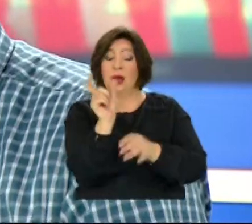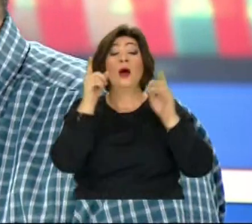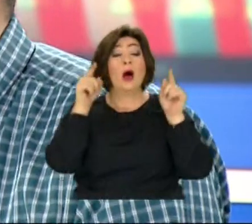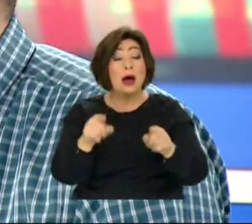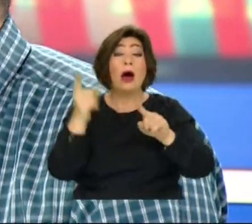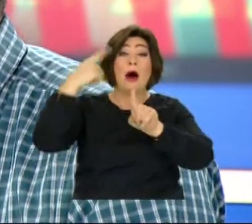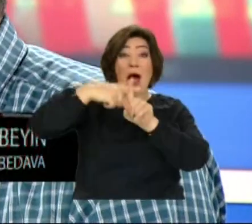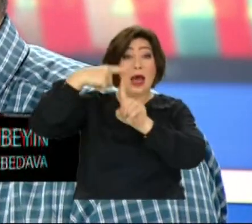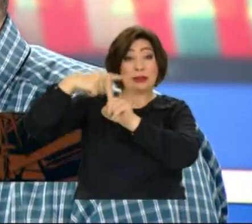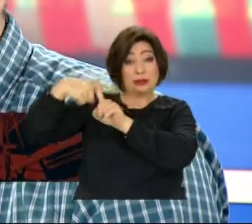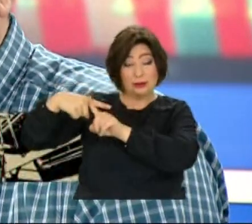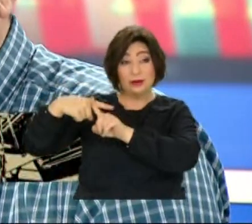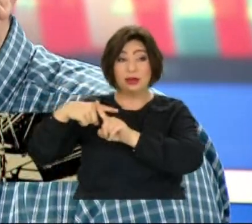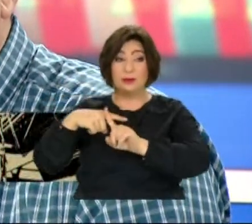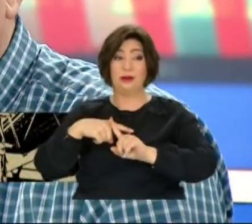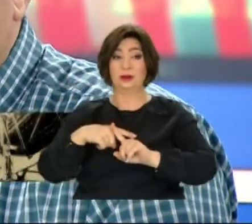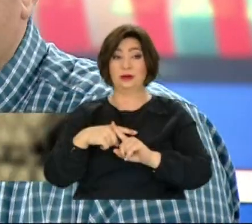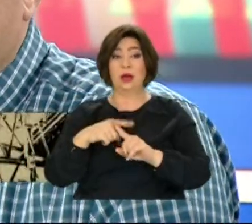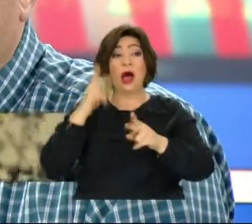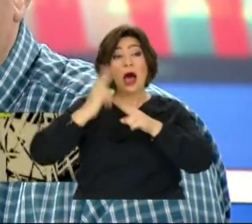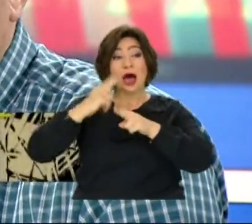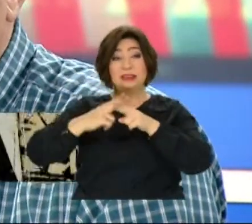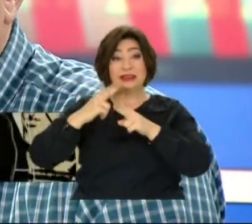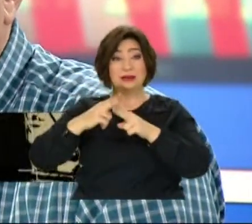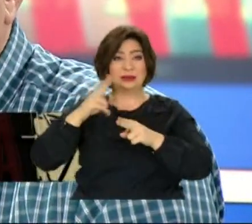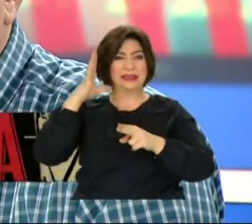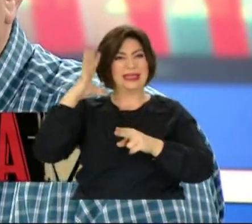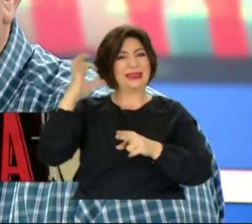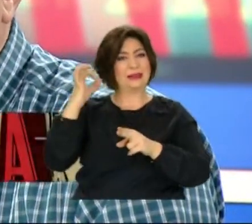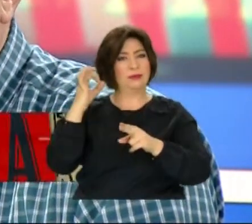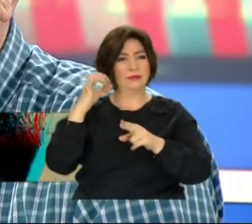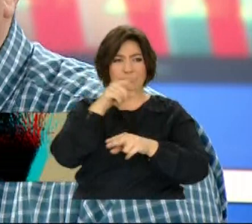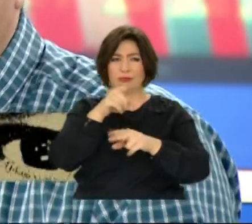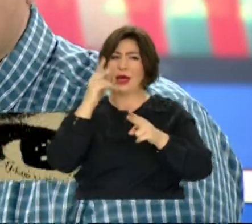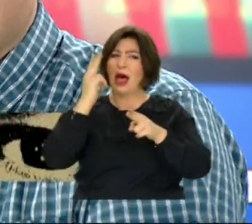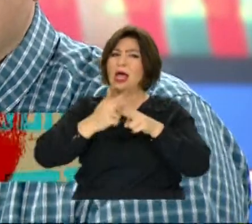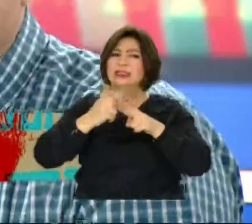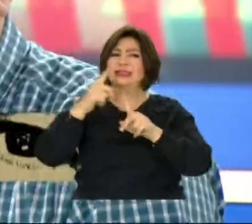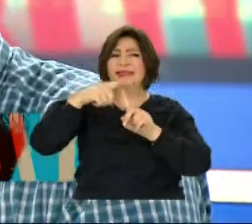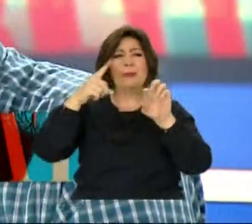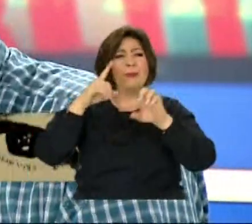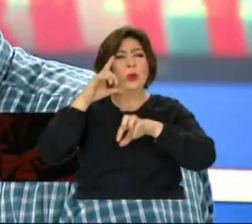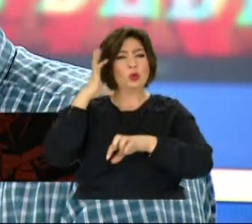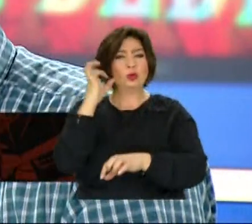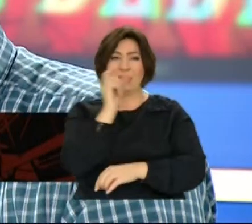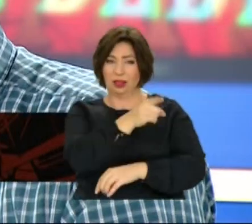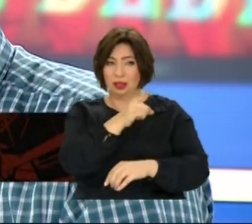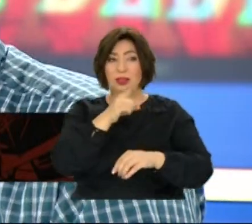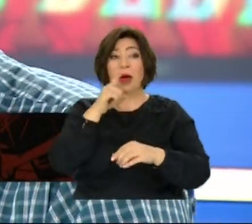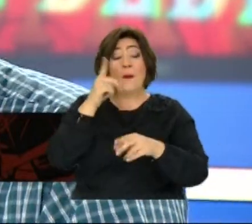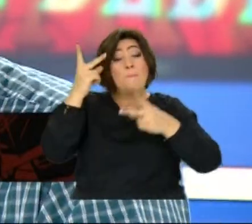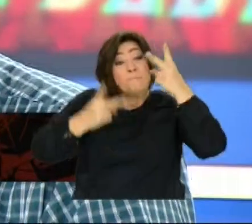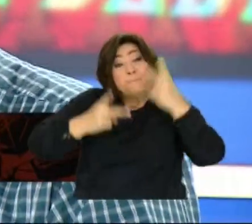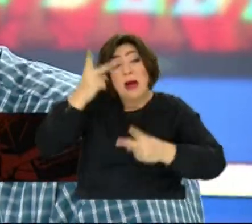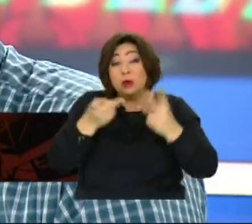hatta acil servislerde, ben acil tıp adına konuşabilirim konuyu. O böyle ilk hani hastaneye gelen hastanın